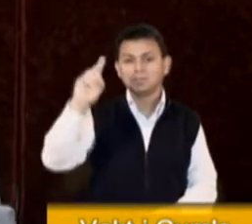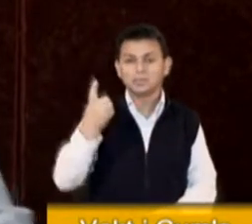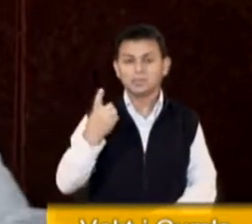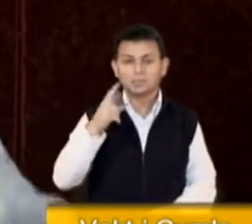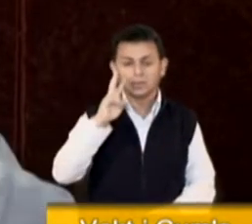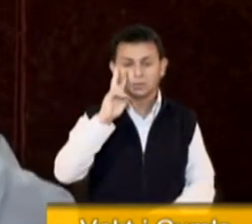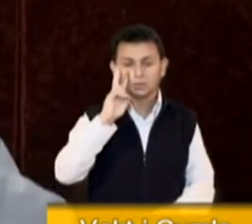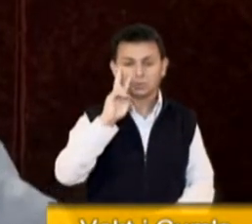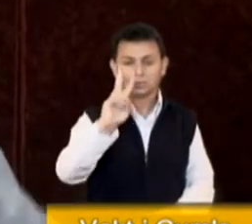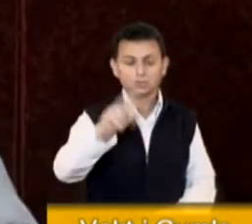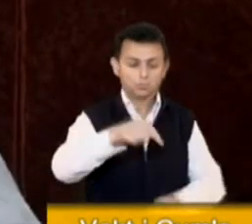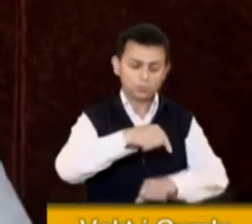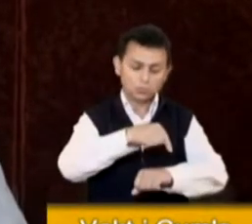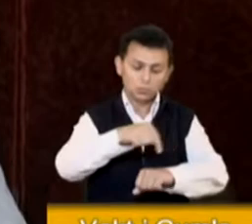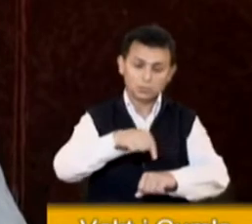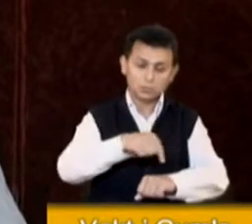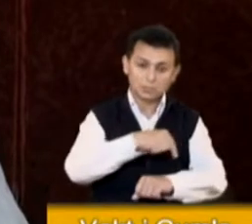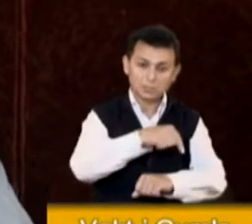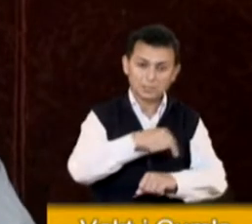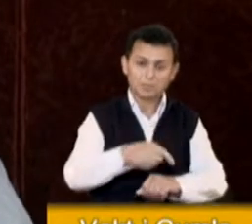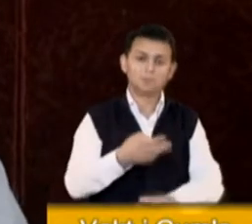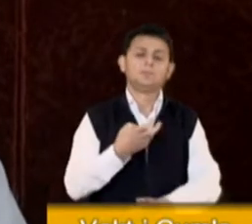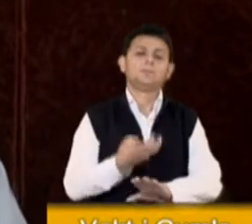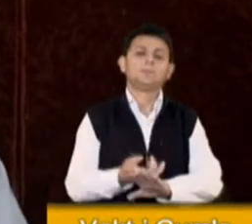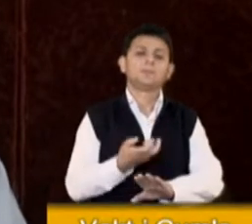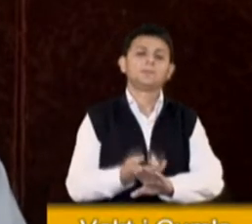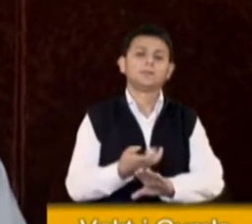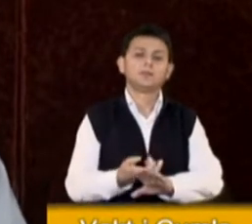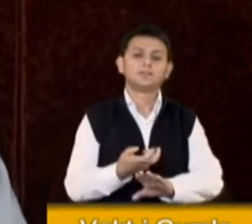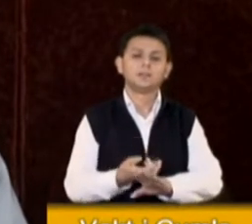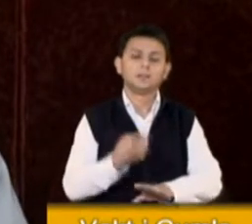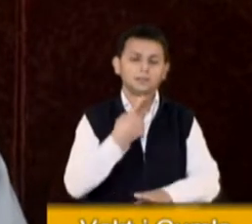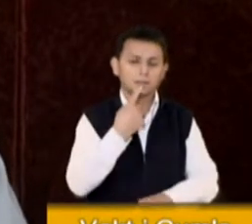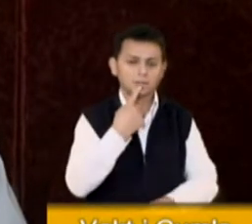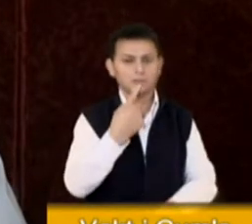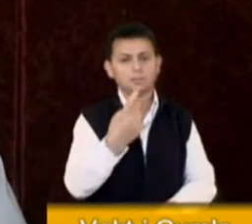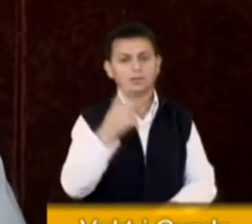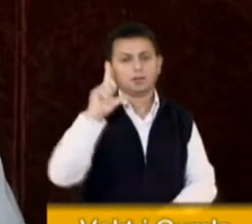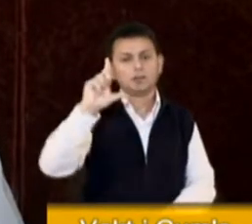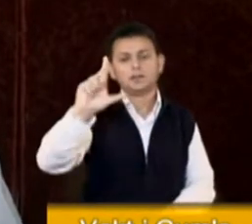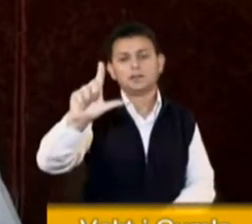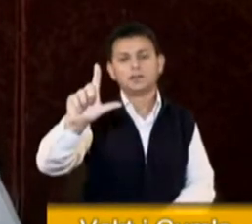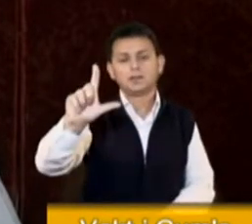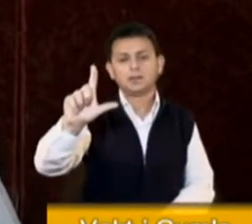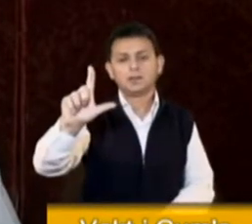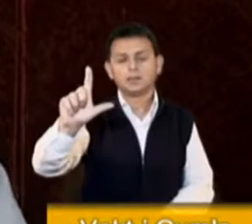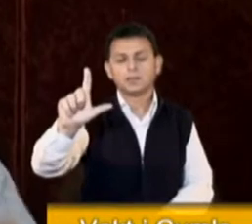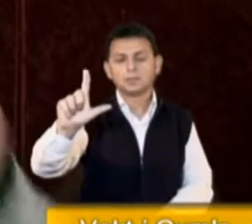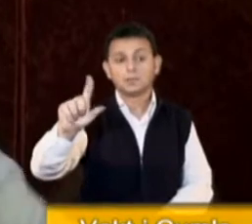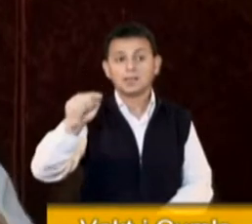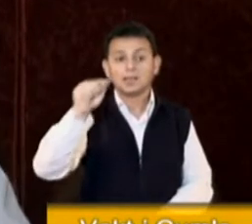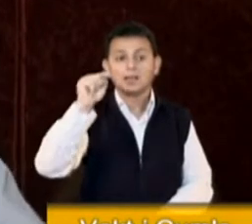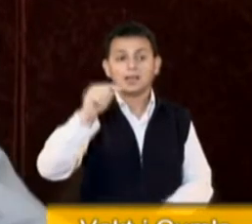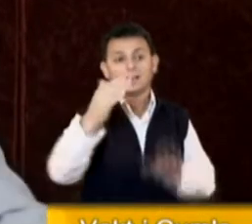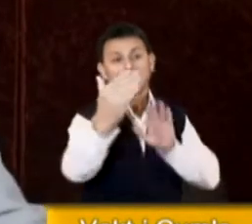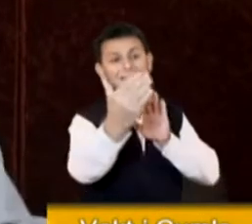zaman gözümüzden çıkan şualar ve gözümüzden çıkan ışıklar karşı tarafa etki ve